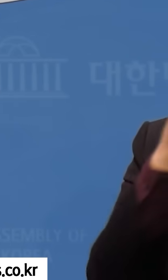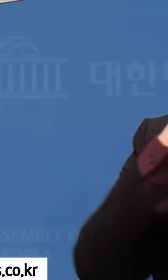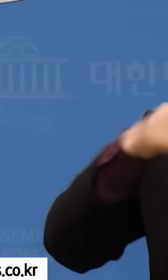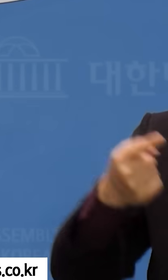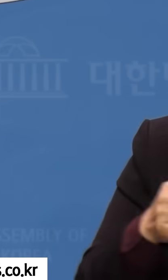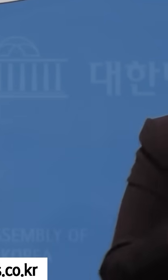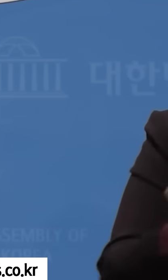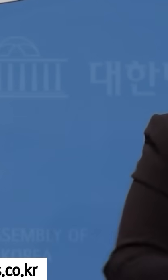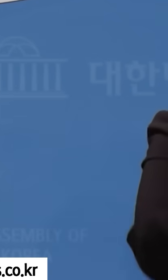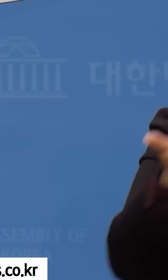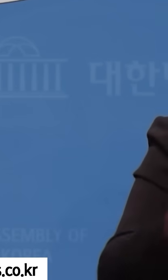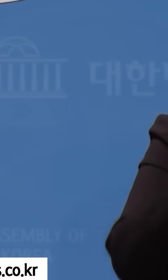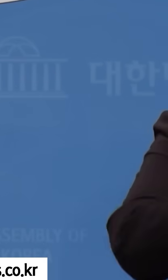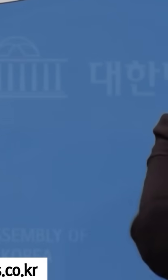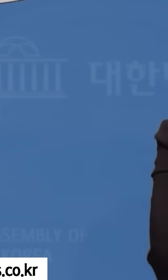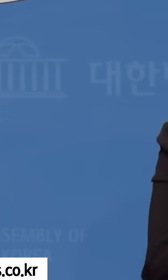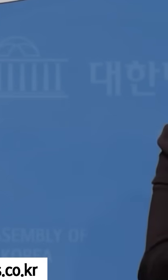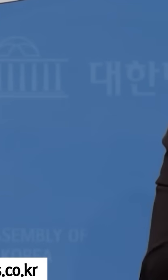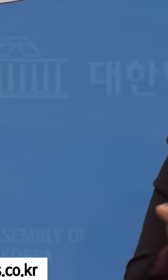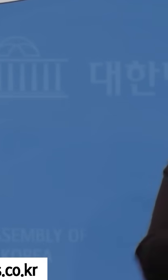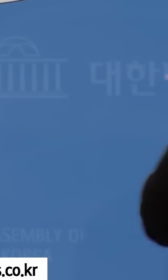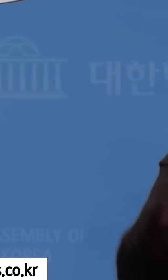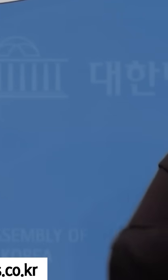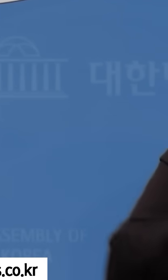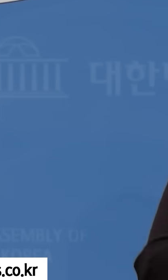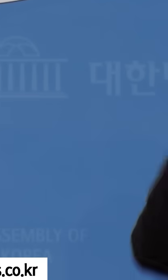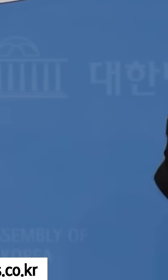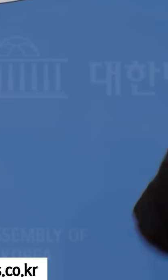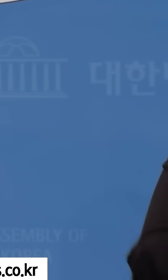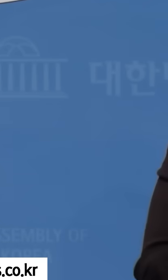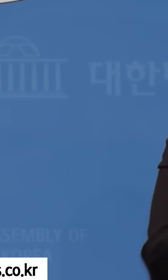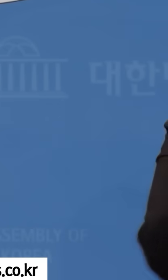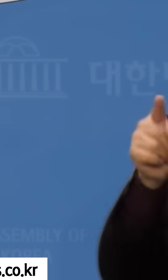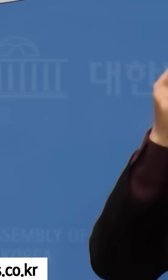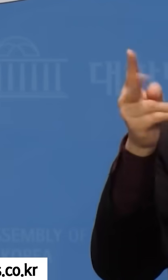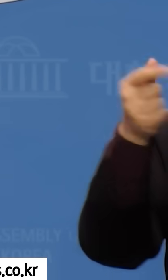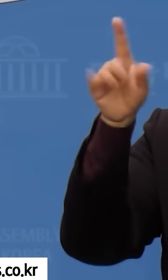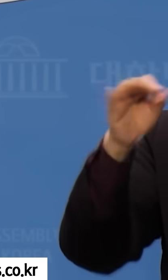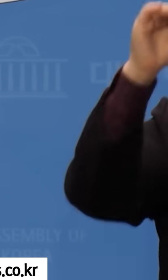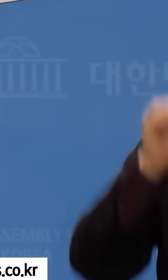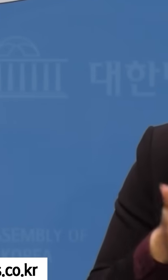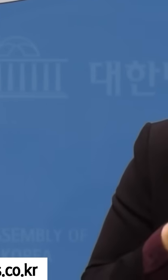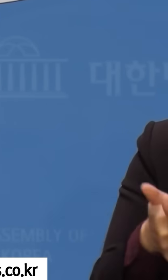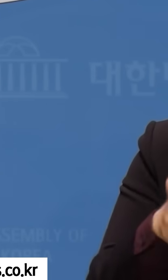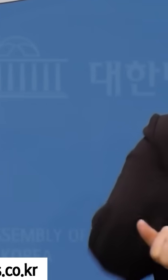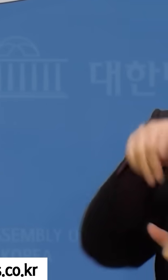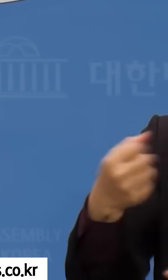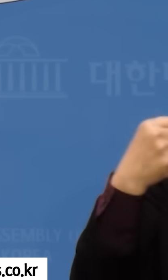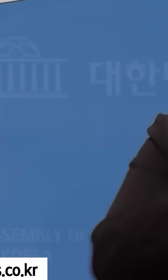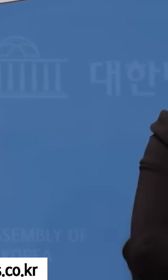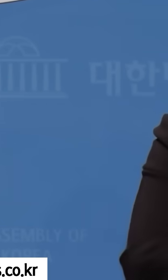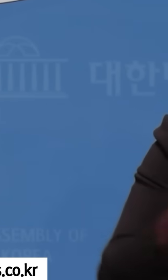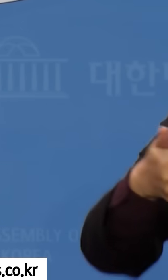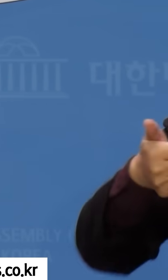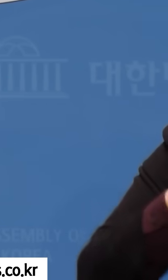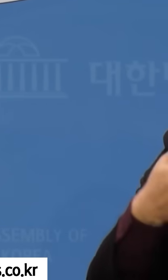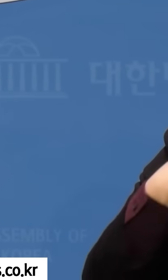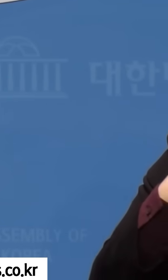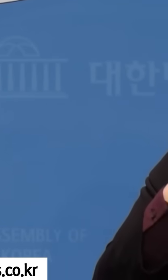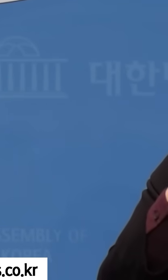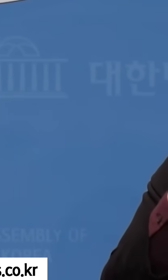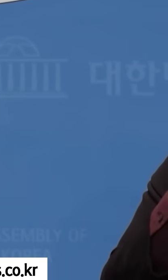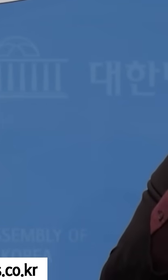여러분의 힘과 여러분 유권자라는 대한민국 헌법 제1조 제2항에 있는 여러분의 힘과 권리에 의해서